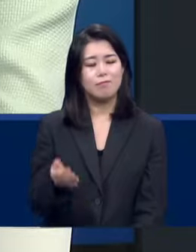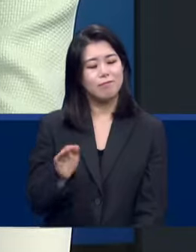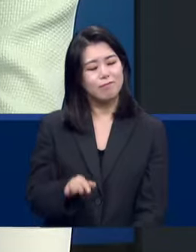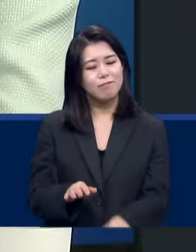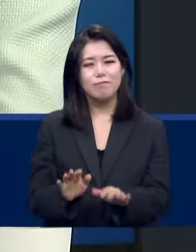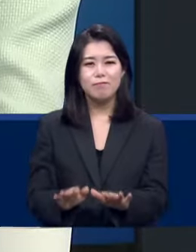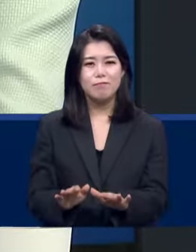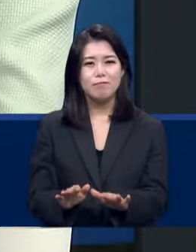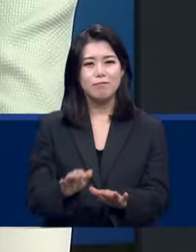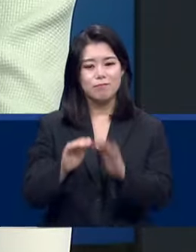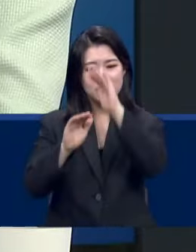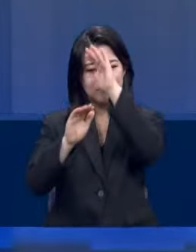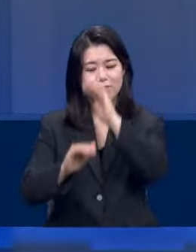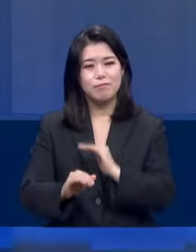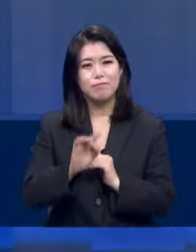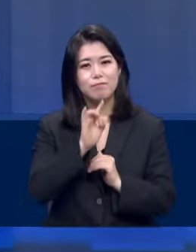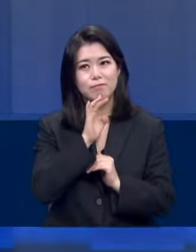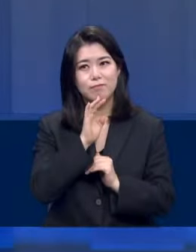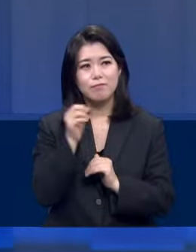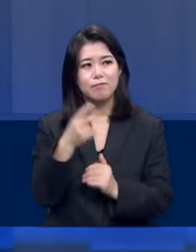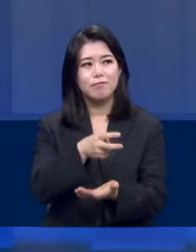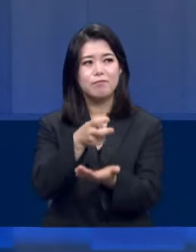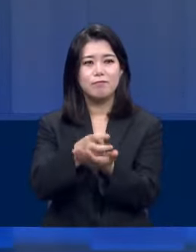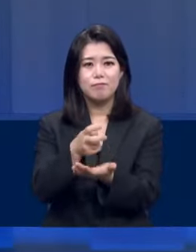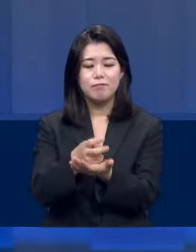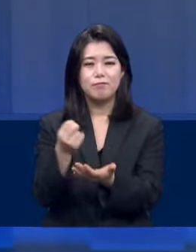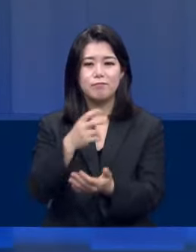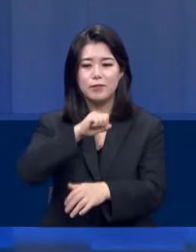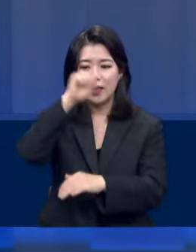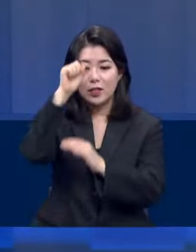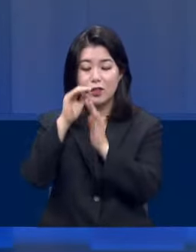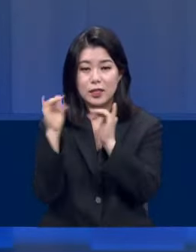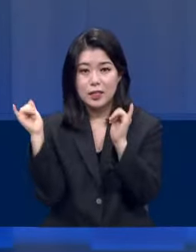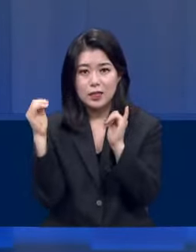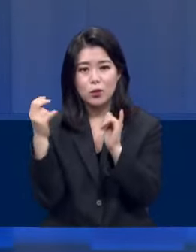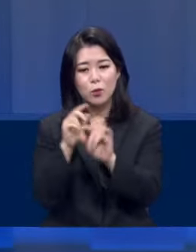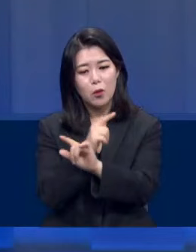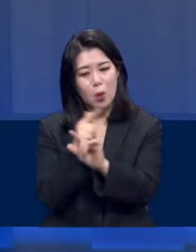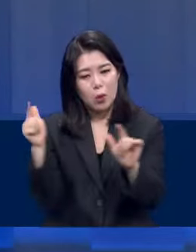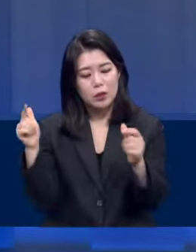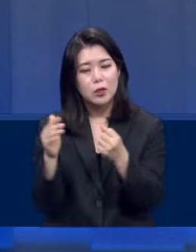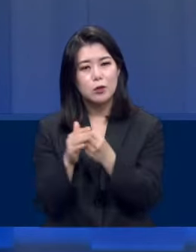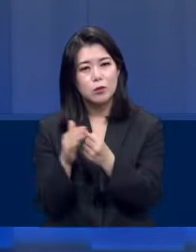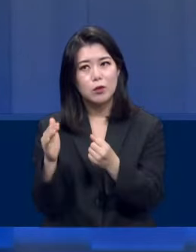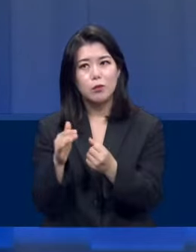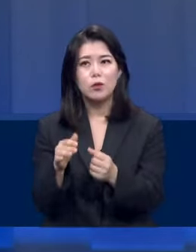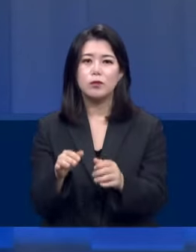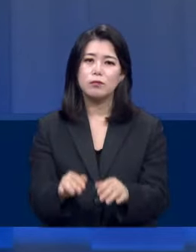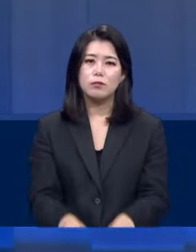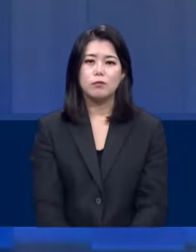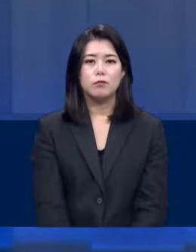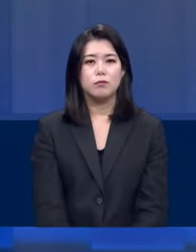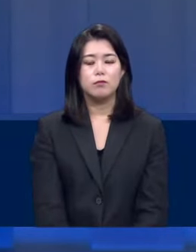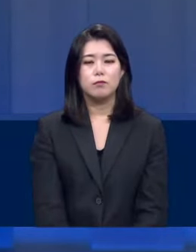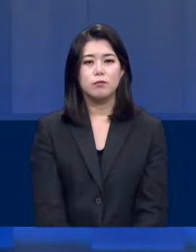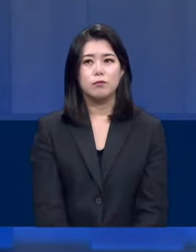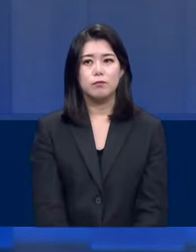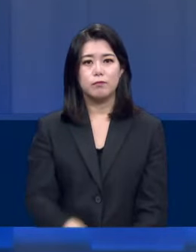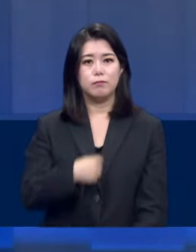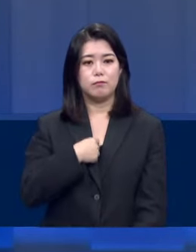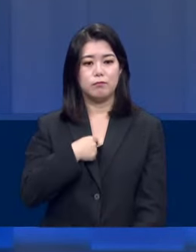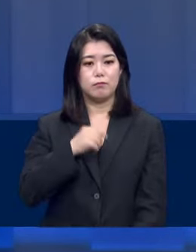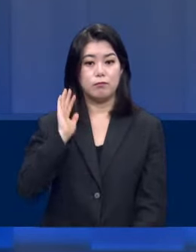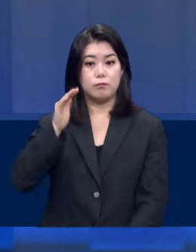뭐 지금 나온 이야기를 가지고 특히 뭐 법적으로 뭐 당선이 신분이었다 등등 해서 여러 가지 법적으로 이야기가 나오고 있는데요 저는